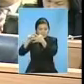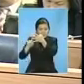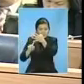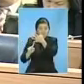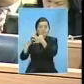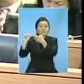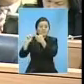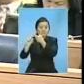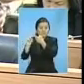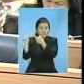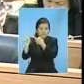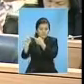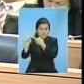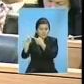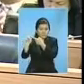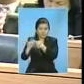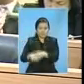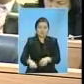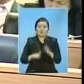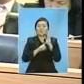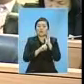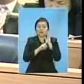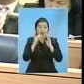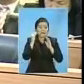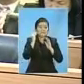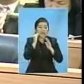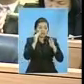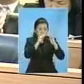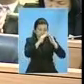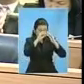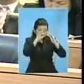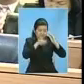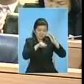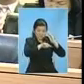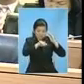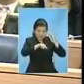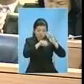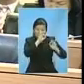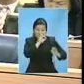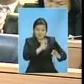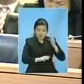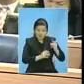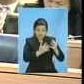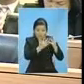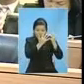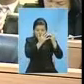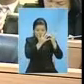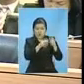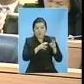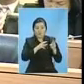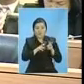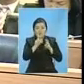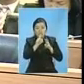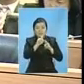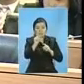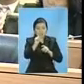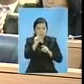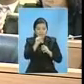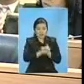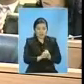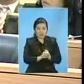1. เหมือนบ้านเรากำลังไฟไหม้อยู่ให้เราเอาเชื้อเพลิงออก